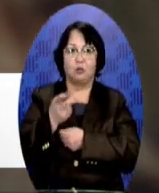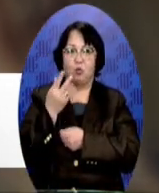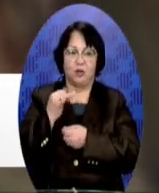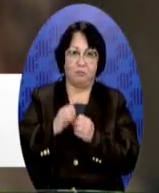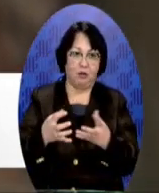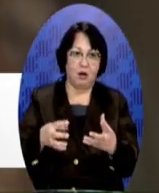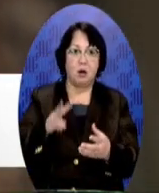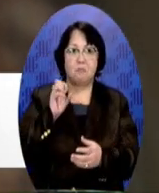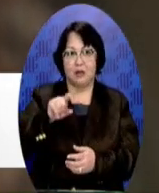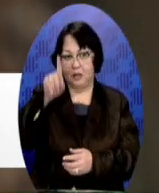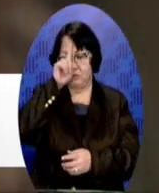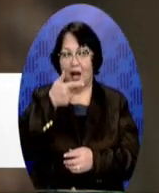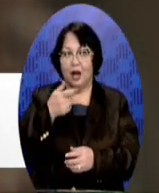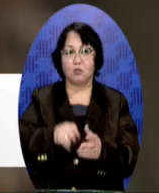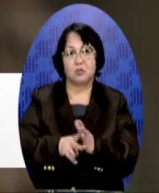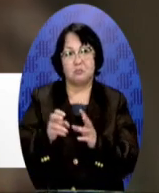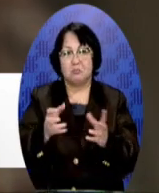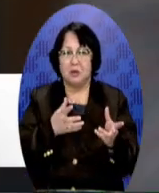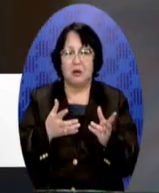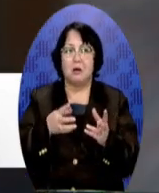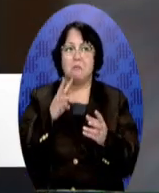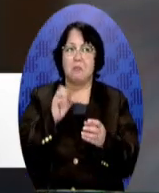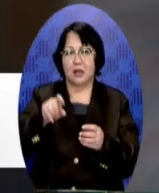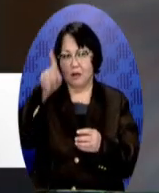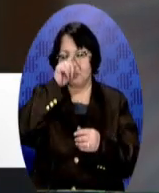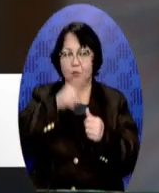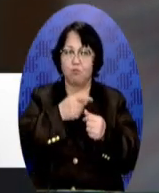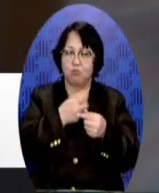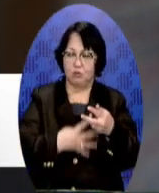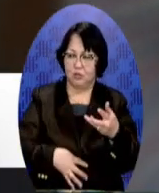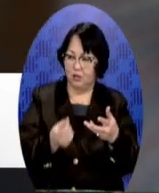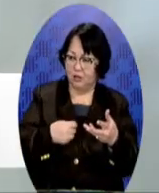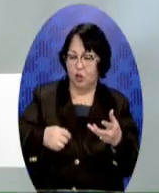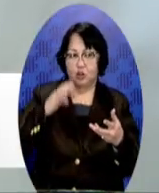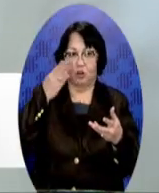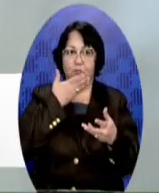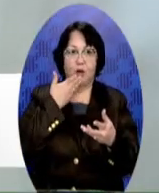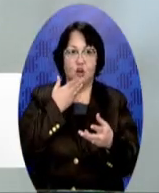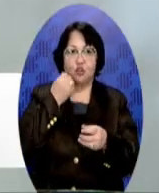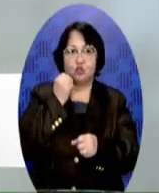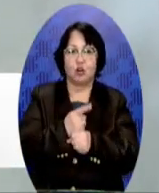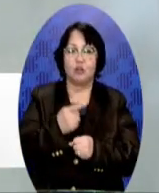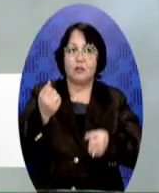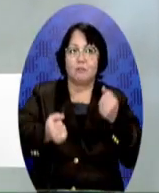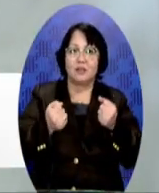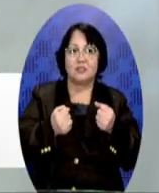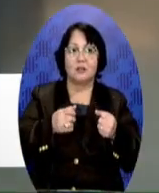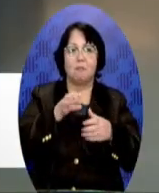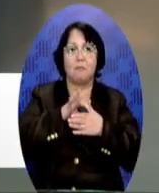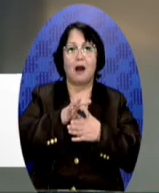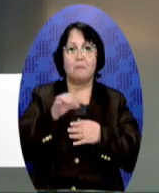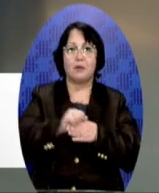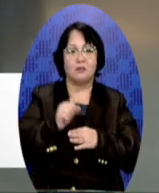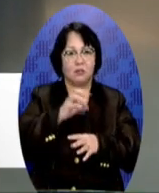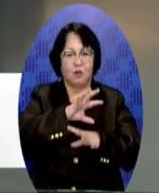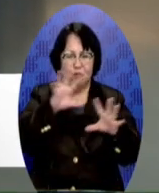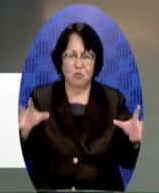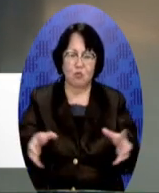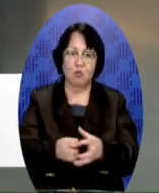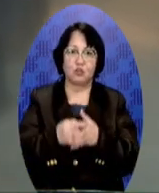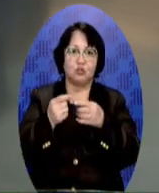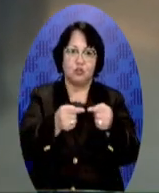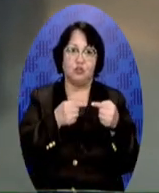байжээ. За мөн мал эмнэлгийн бүртгэл хөтлөлт хангалтгүй, зориулалтын тээврийн хэрэгсэлгүй, дотоод хяналтгүй зэрэг зөрчлүүд тус тус